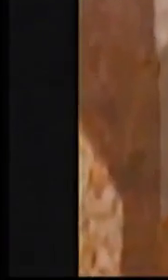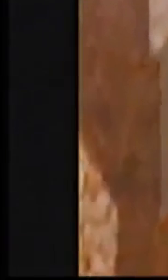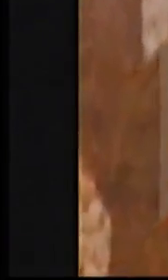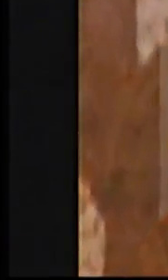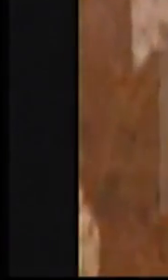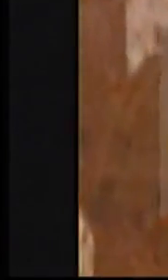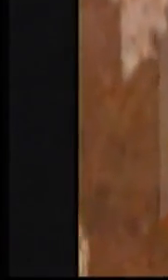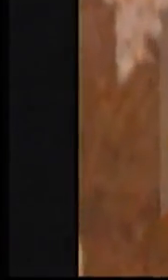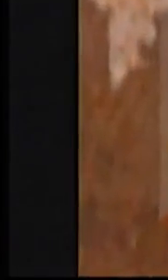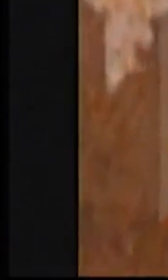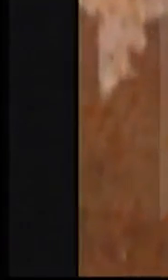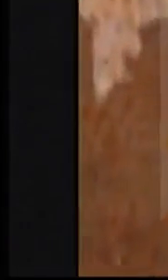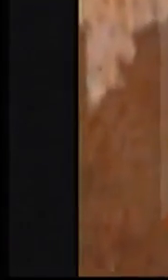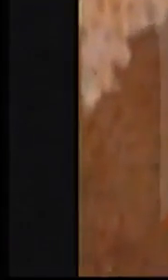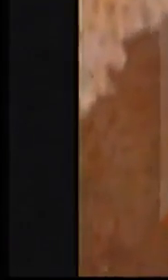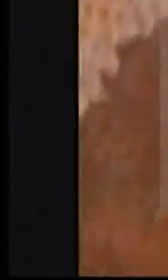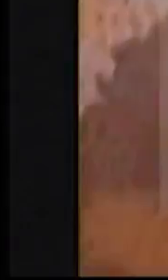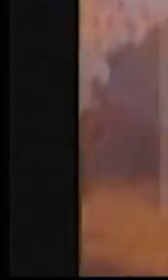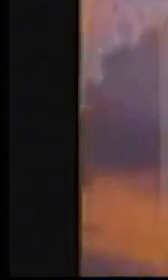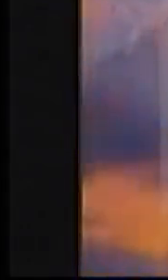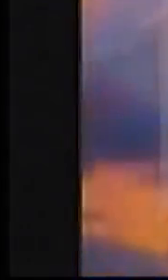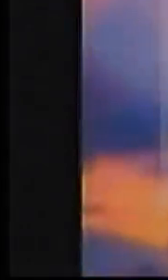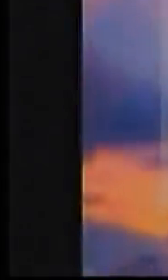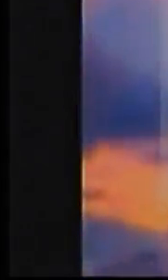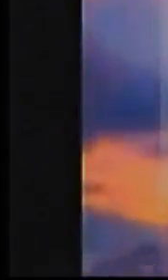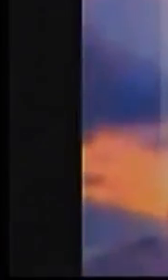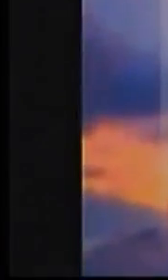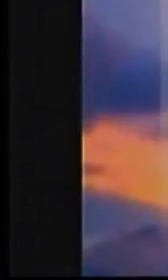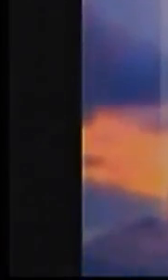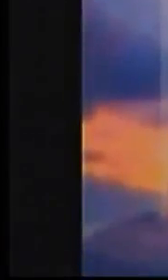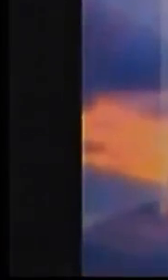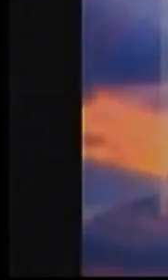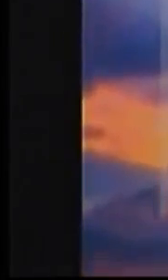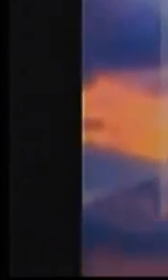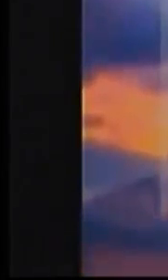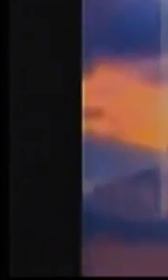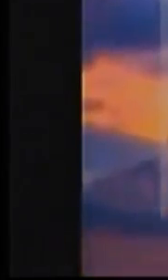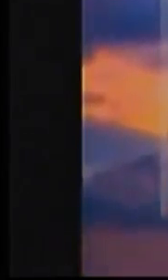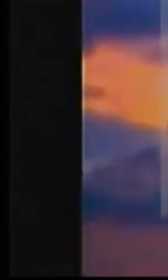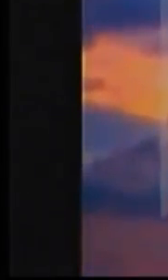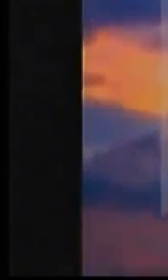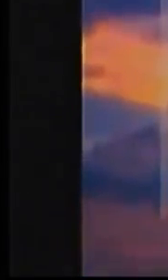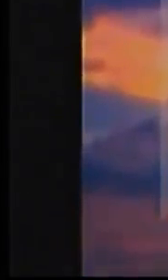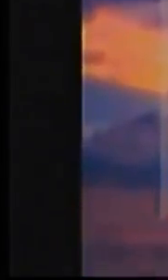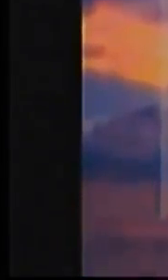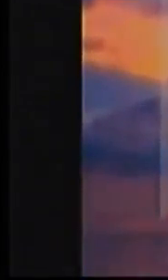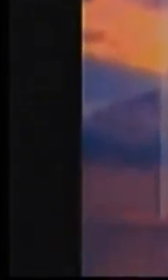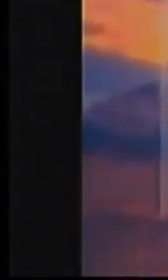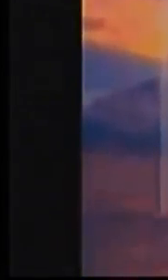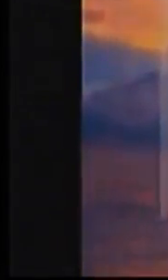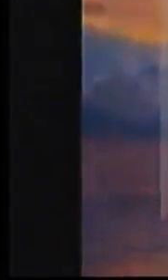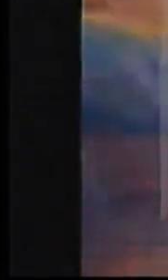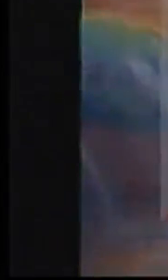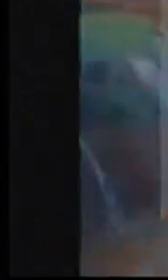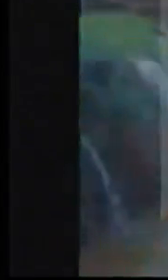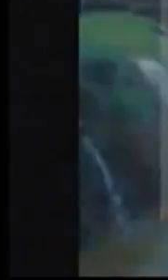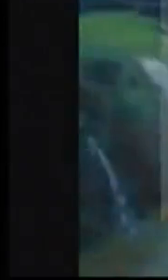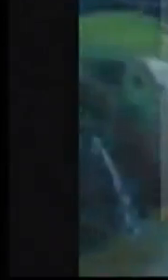Bayang magiling, prelas ng silanganan, alab ng puso, sa dibdib